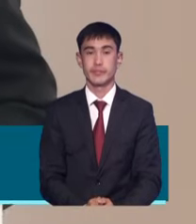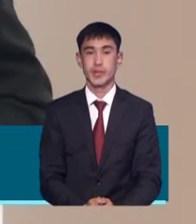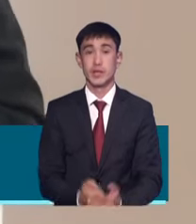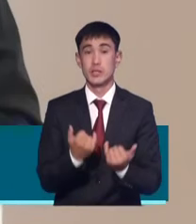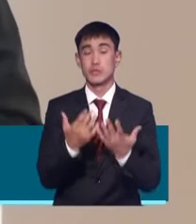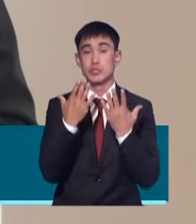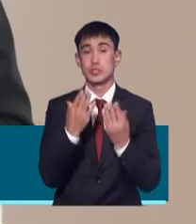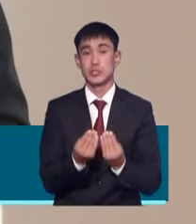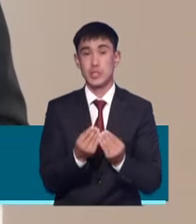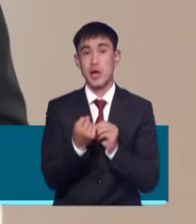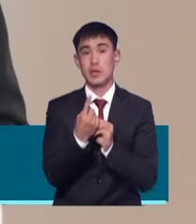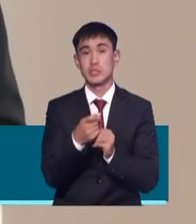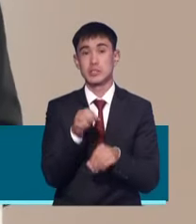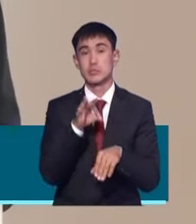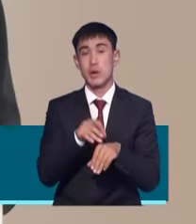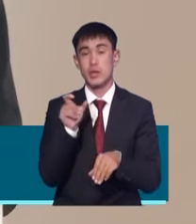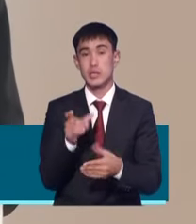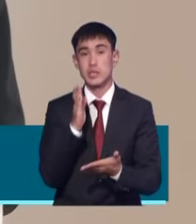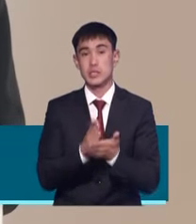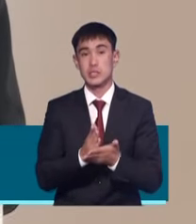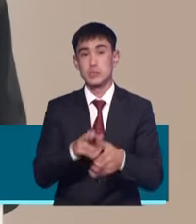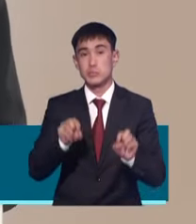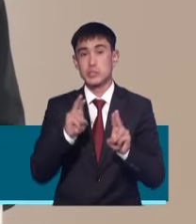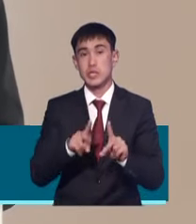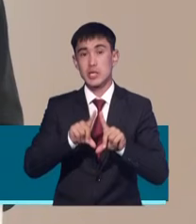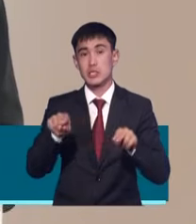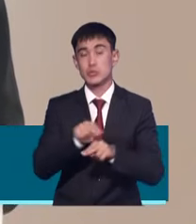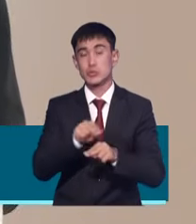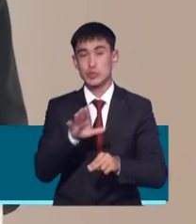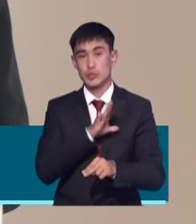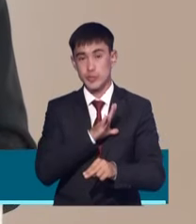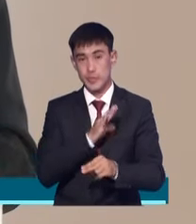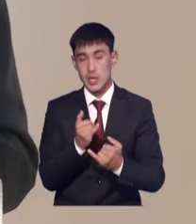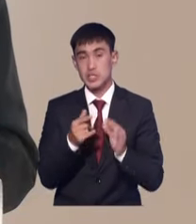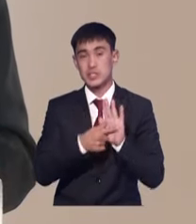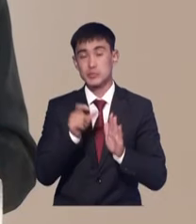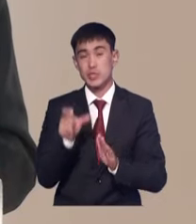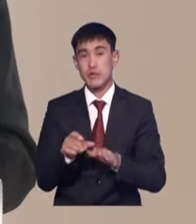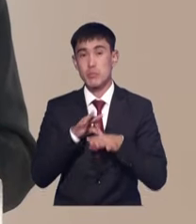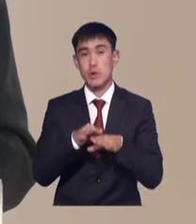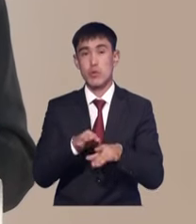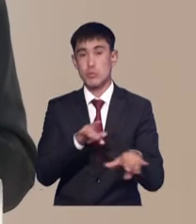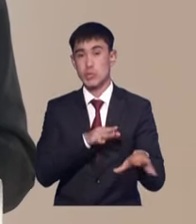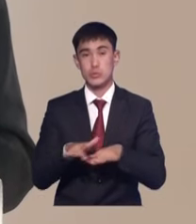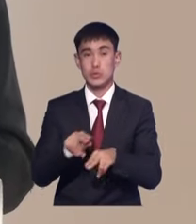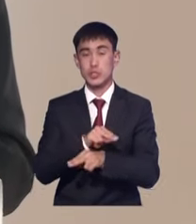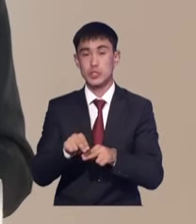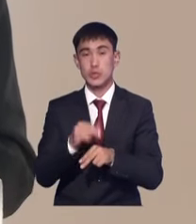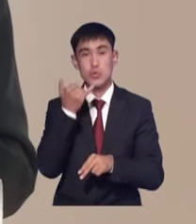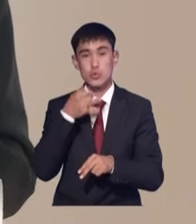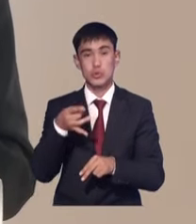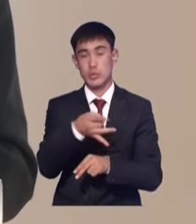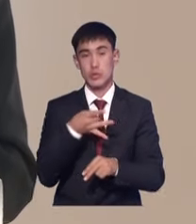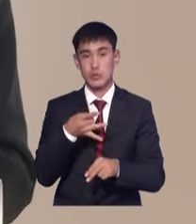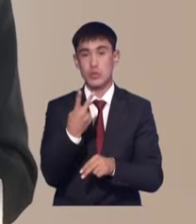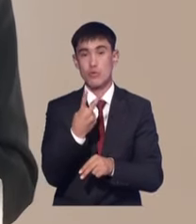На сегодняшний день 11 больных находятся в специальных лечебных учреждениях. 7 человек проходят процедуры лечения в Уйгурском